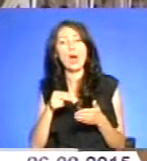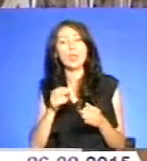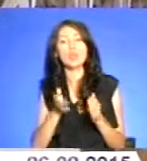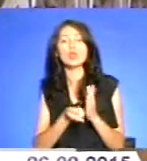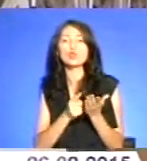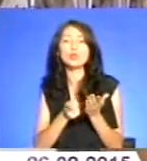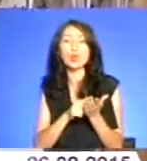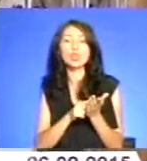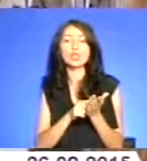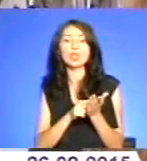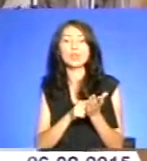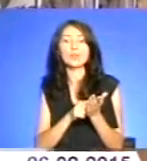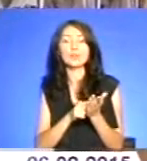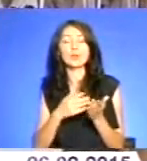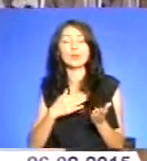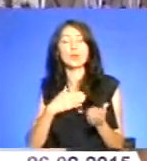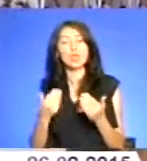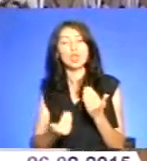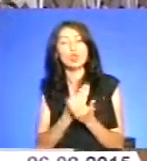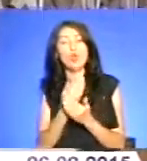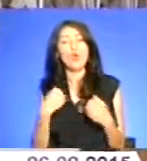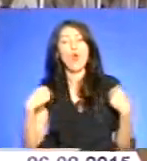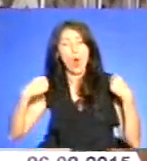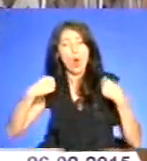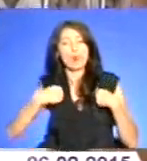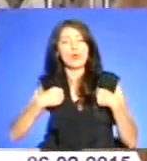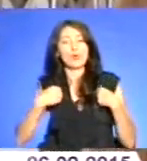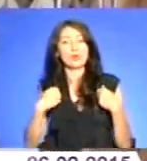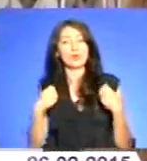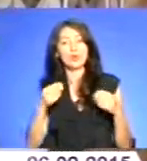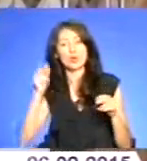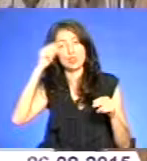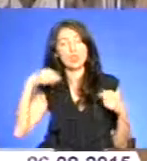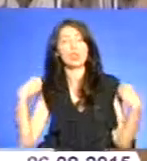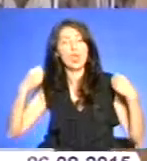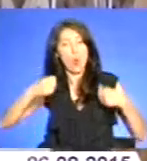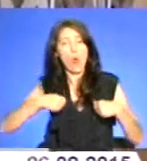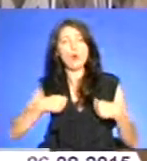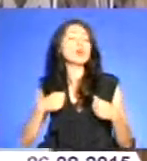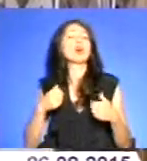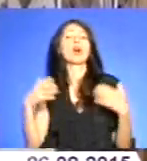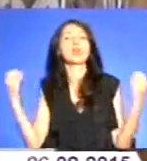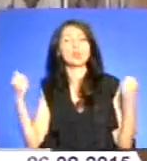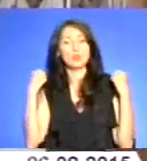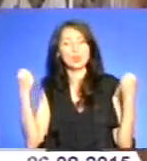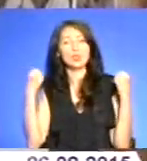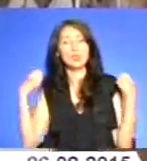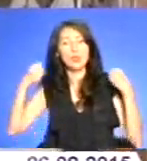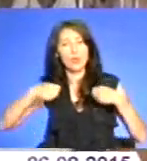зошити, мені нову шкільну форму, нові спортивну форму і